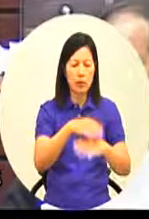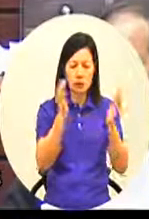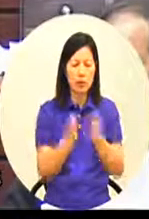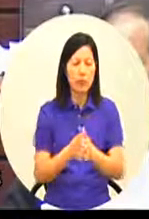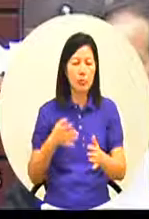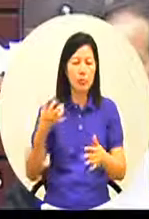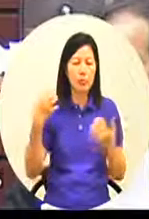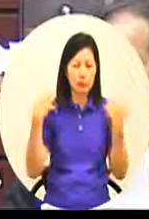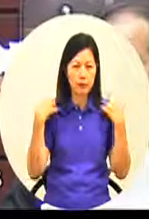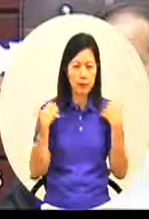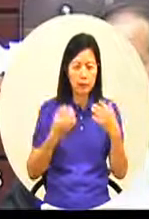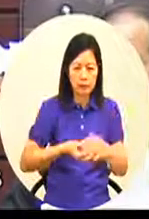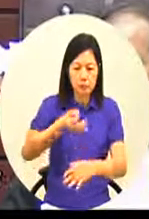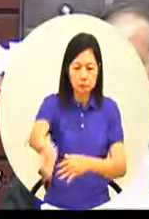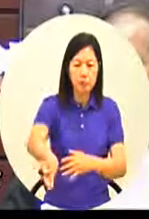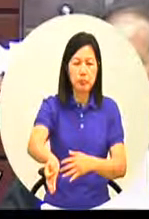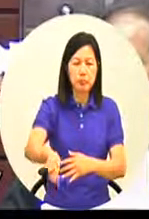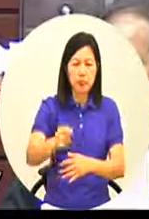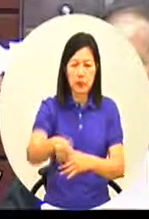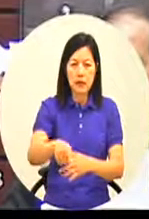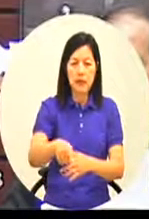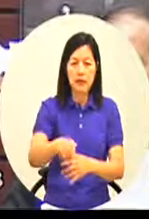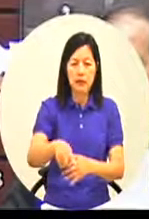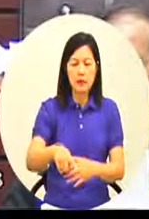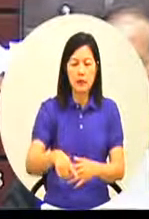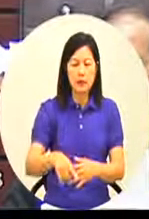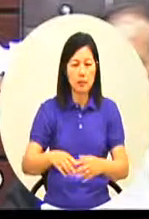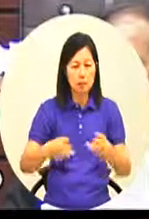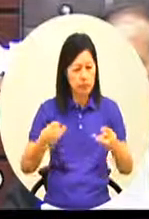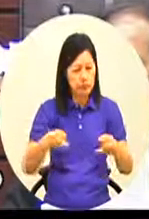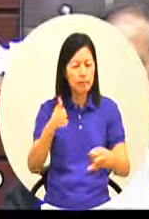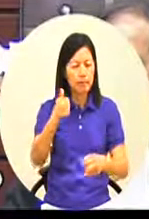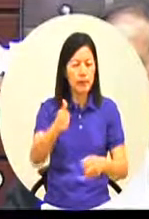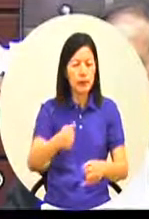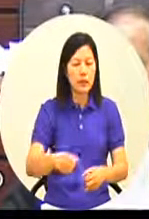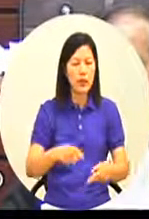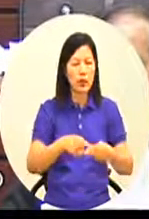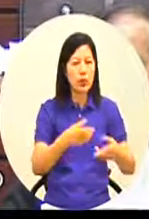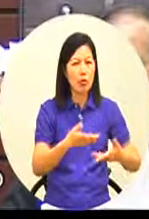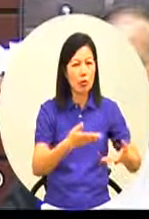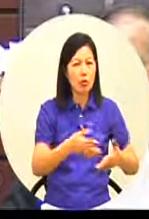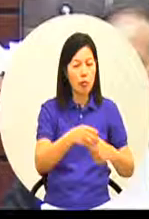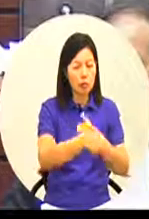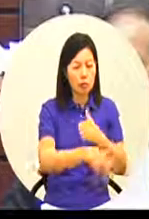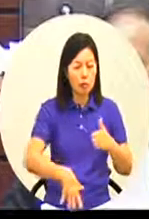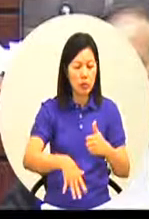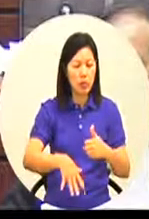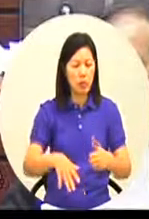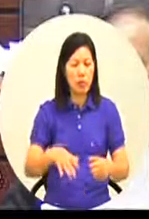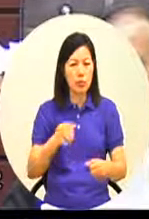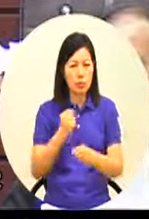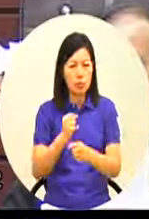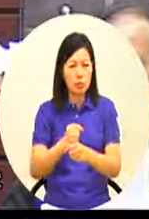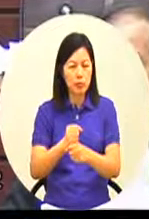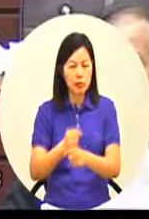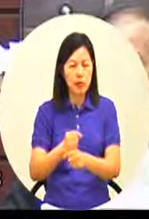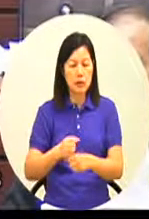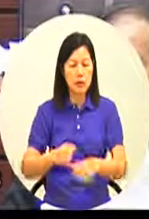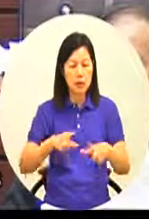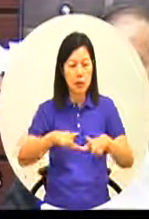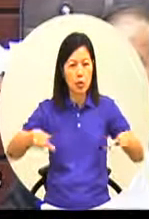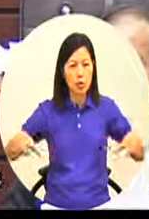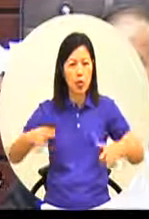铺，这个部分的成效也不错。那我们公部门在做的第一个路段是在哪里呢？是在扩建路，扩